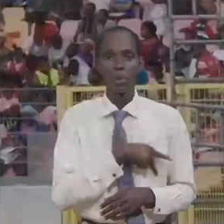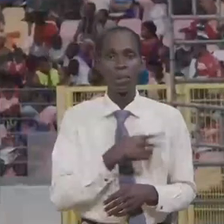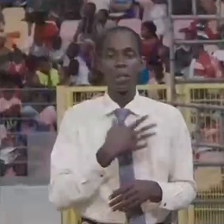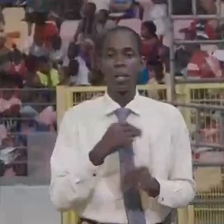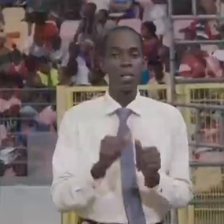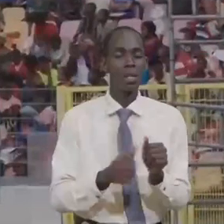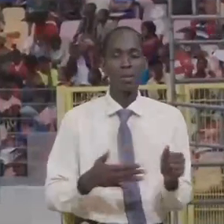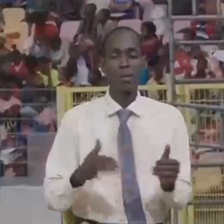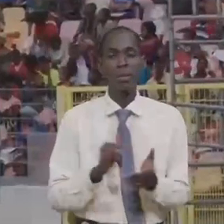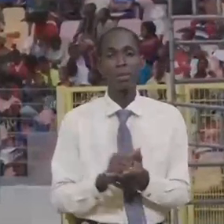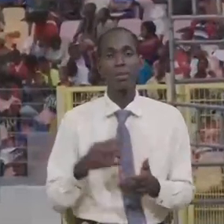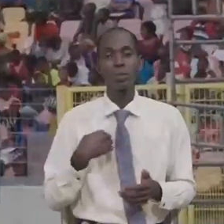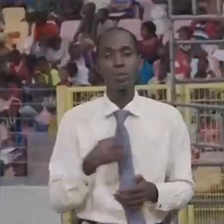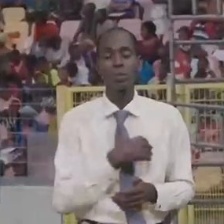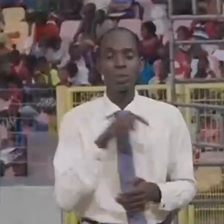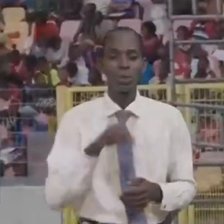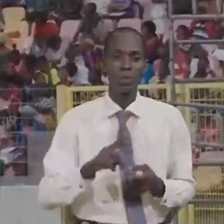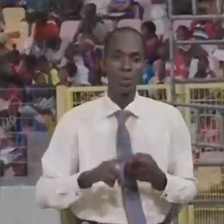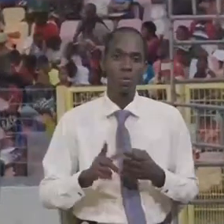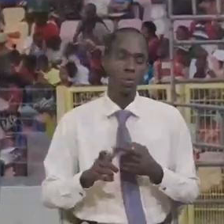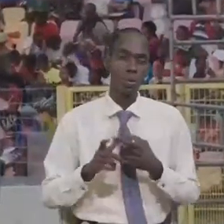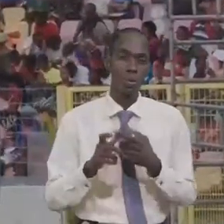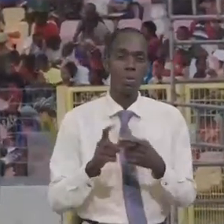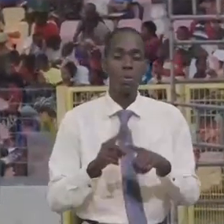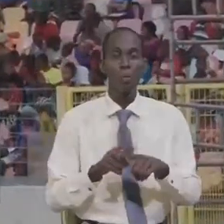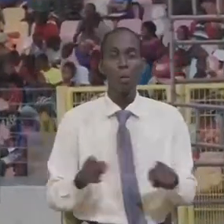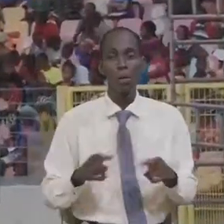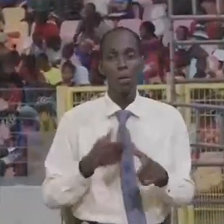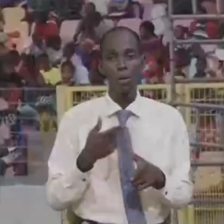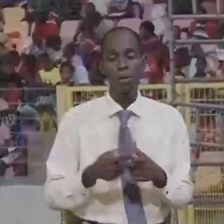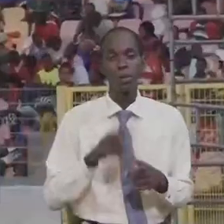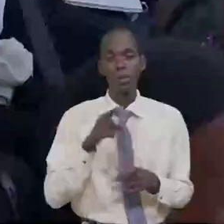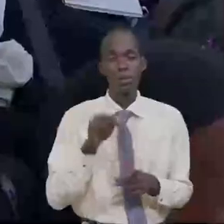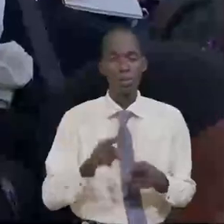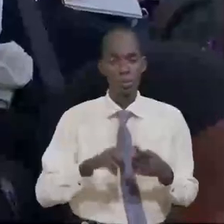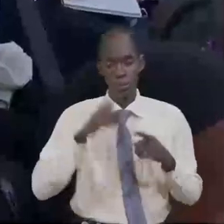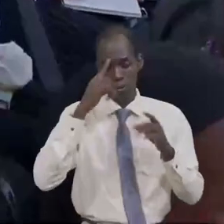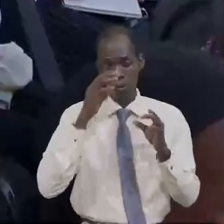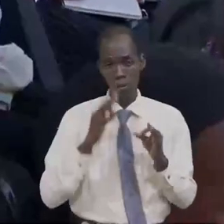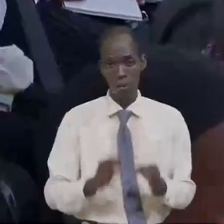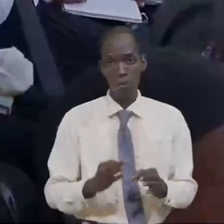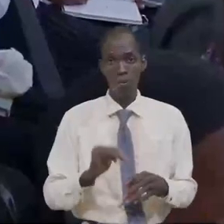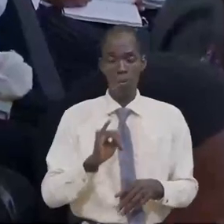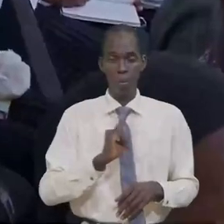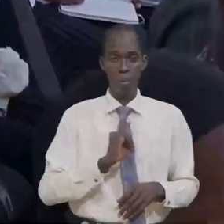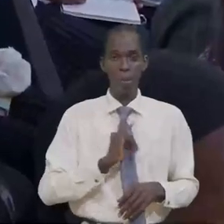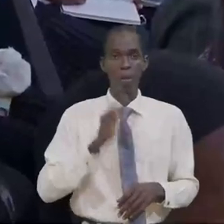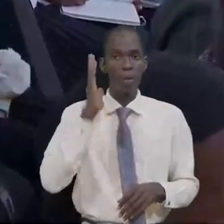besoin mais vous devez prendre la décision de courir